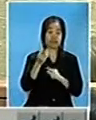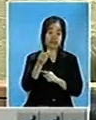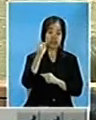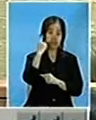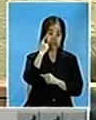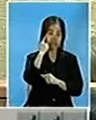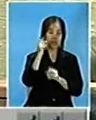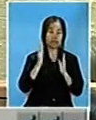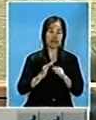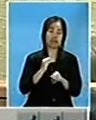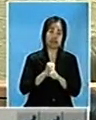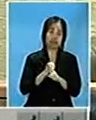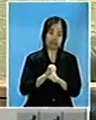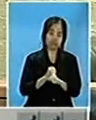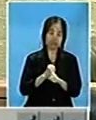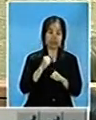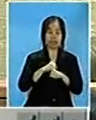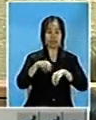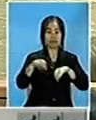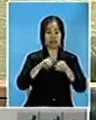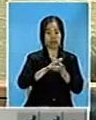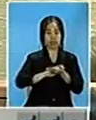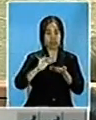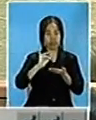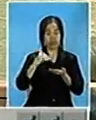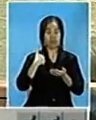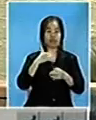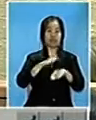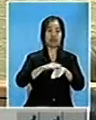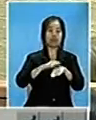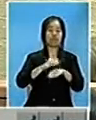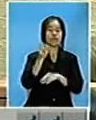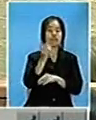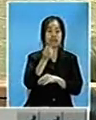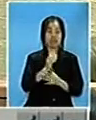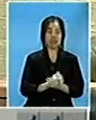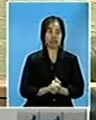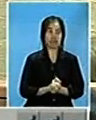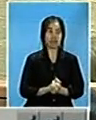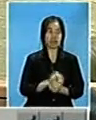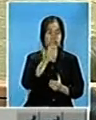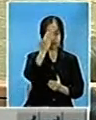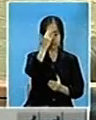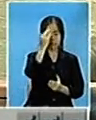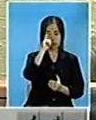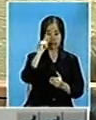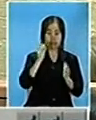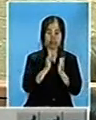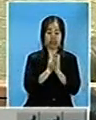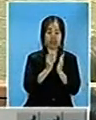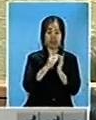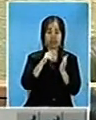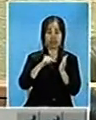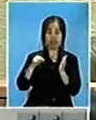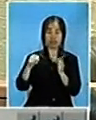ากเจ้าที่ทำงานผิดพลาดแต่เป็นข้อท้วงติงเล็กๆน้อยๆเพราะว่าหนังสือเหล่านี้